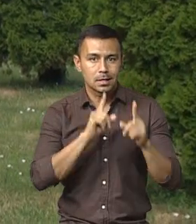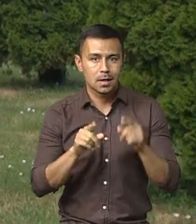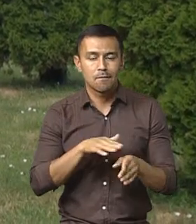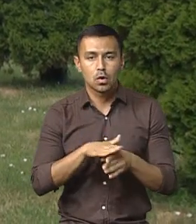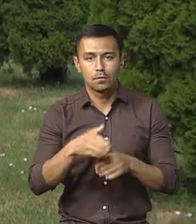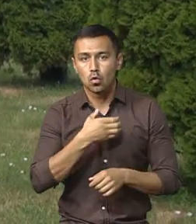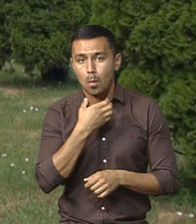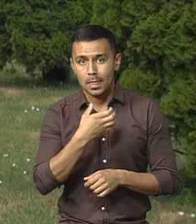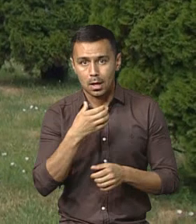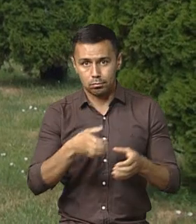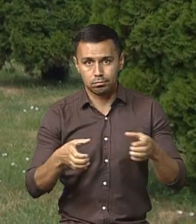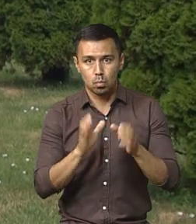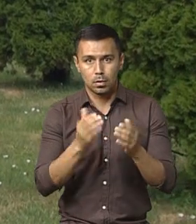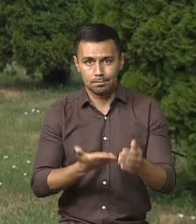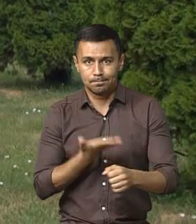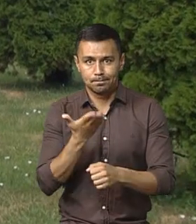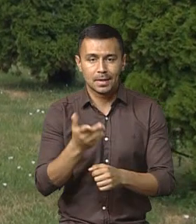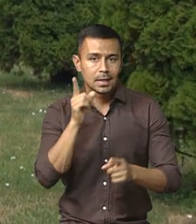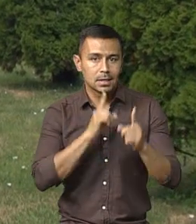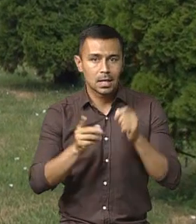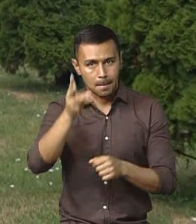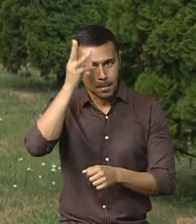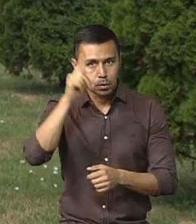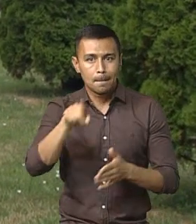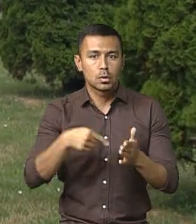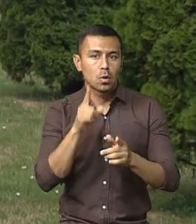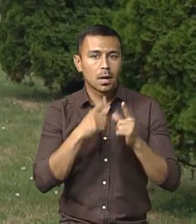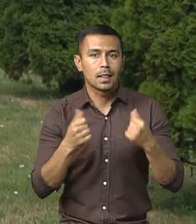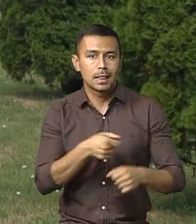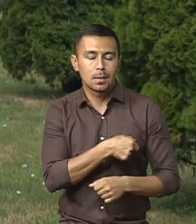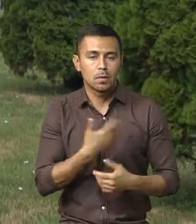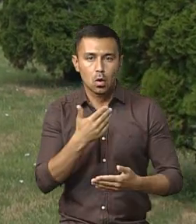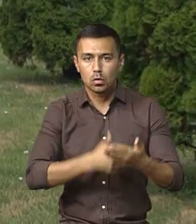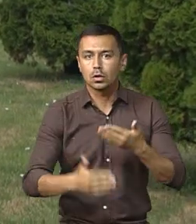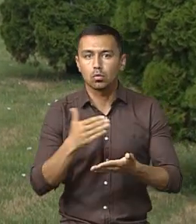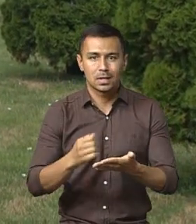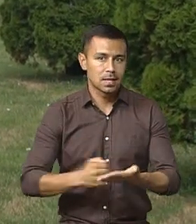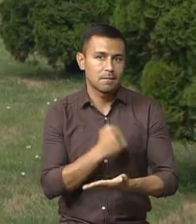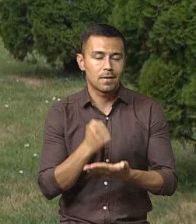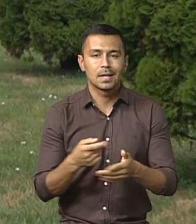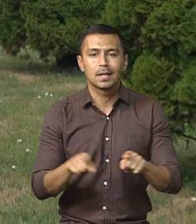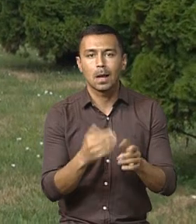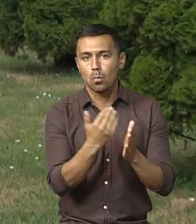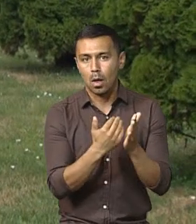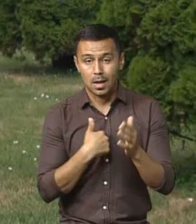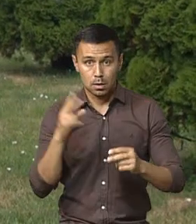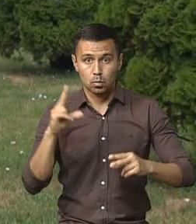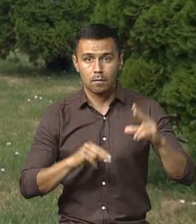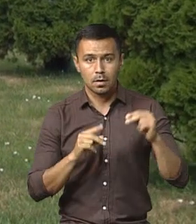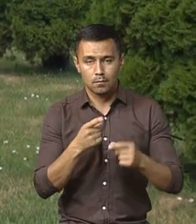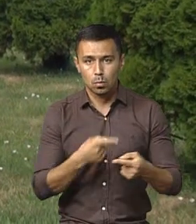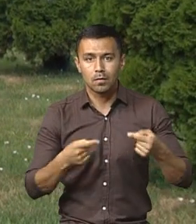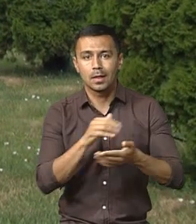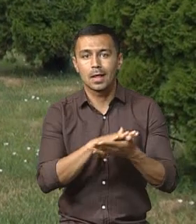виконавчого комітету буде винесено на сесію Хмельницької міської ради, де депутати вже остаточно затвердять такий порядок, я сподіваюся. Ну,